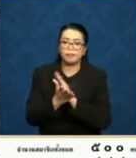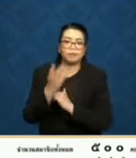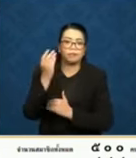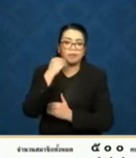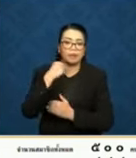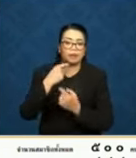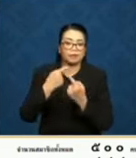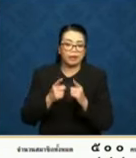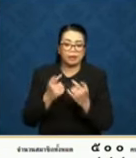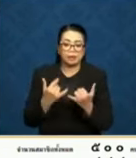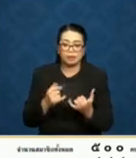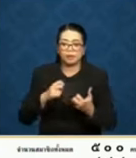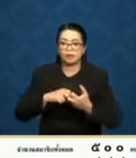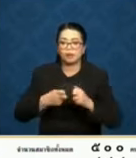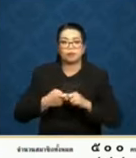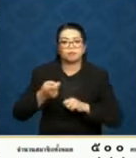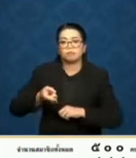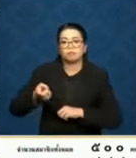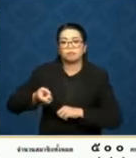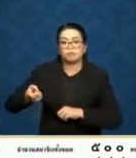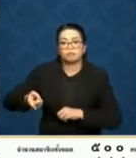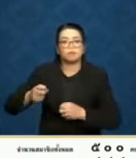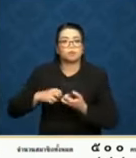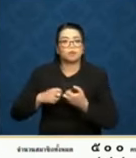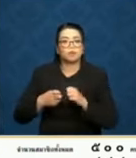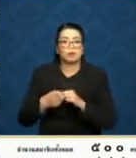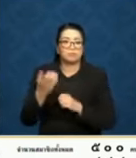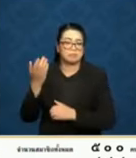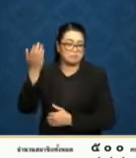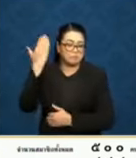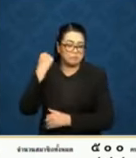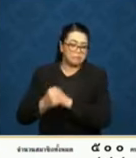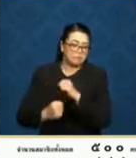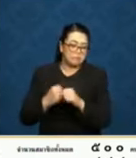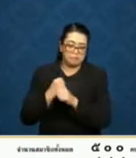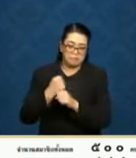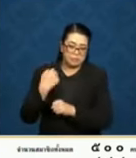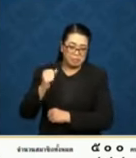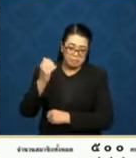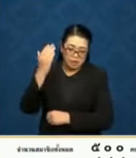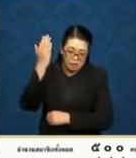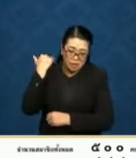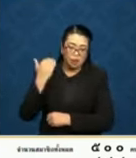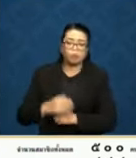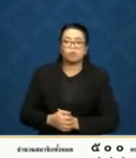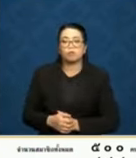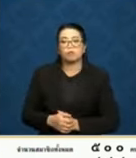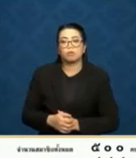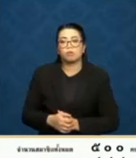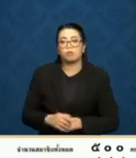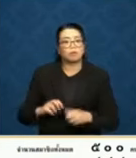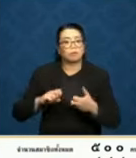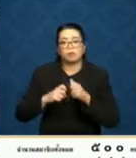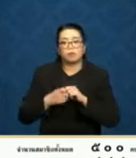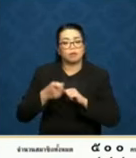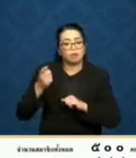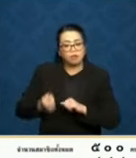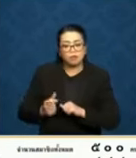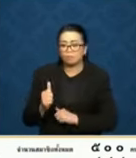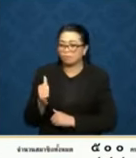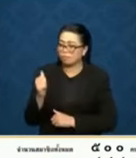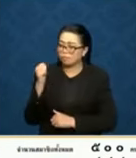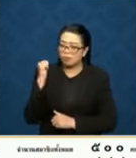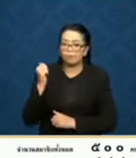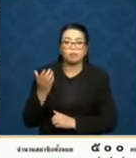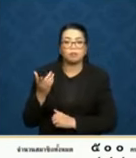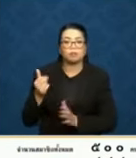แต่ปัญหาในวันนี้ยังเป็ปัญหาเดียวกันกับเมื่อทดสวัธทแล้วก็คือ 10 กวาปีก่อน วันนี้มันยงคงอย